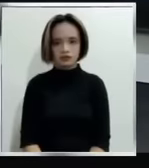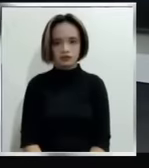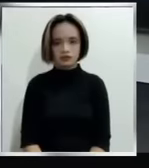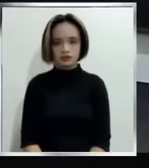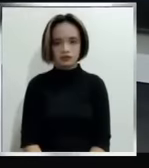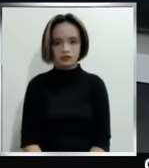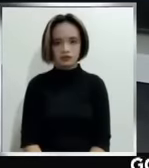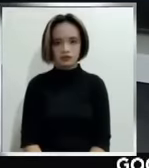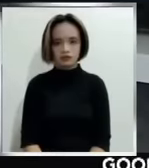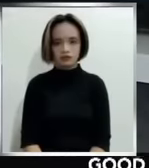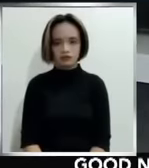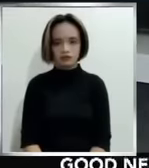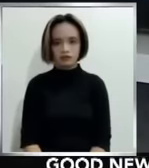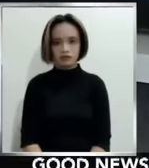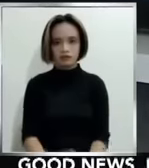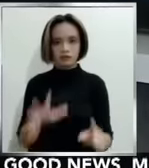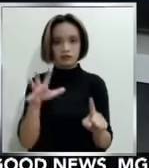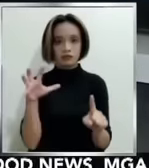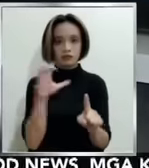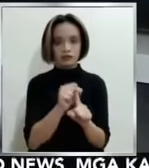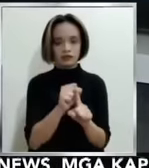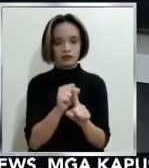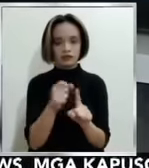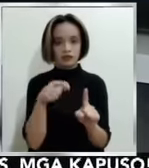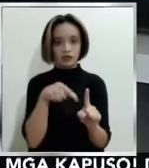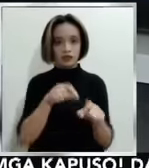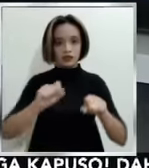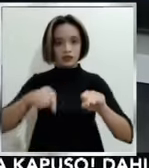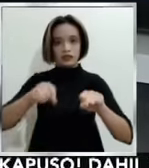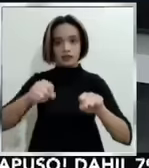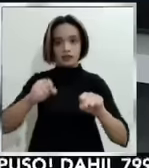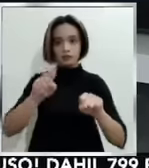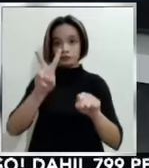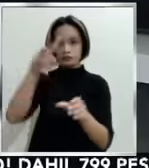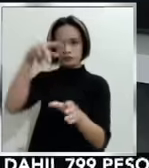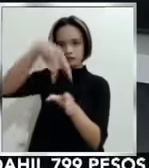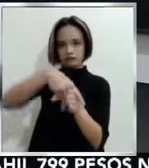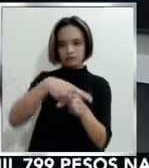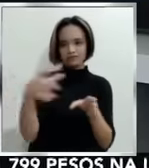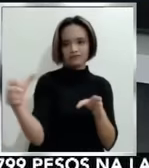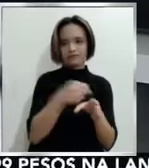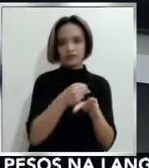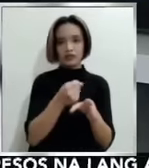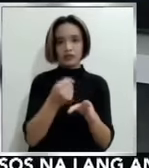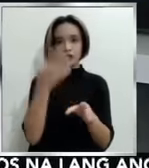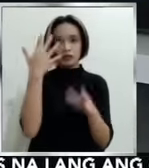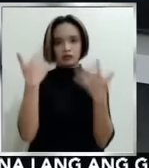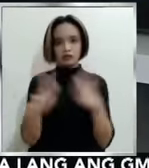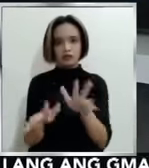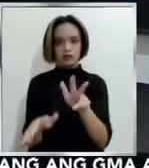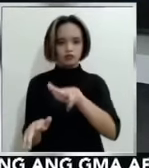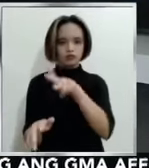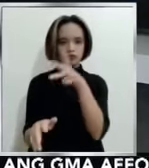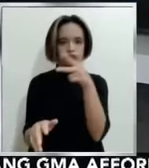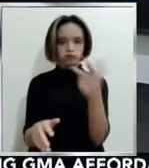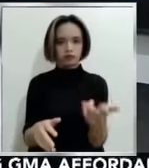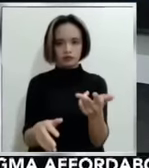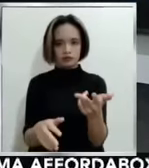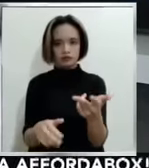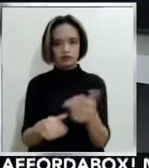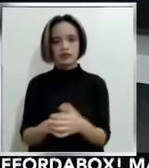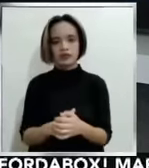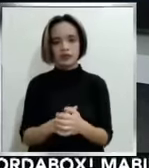Bistado ang panghahablot umano ng riding in tandem matapos sumemplang ang kanilang motorsiklo. Ang literal